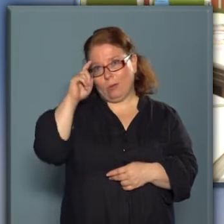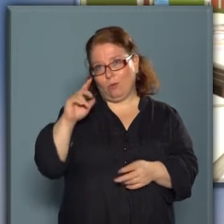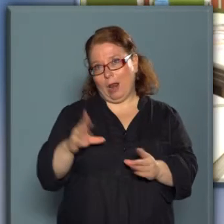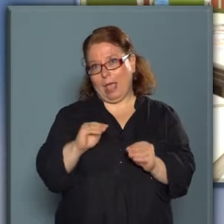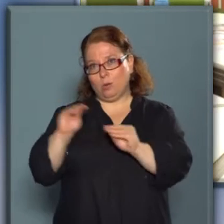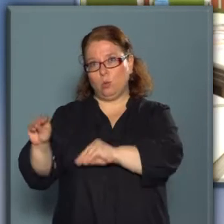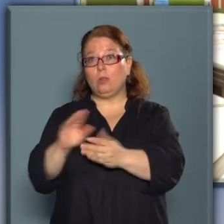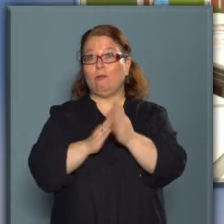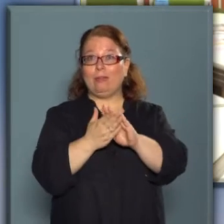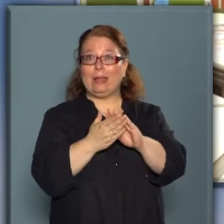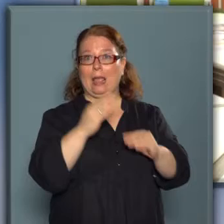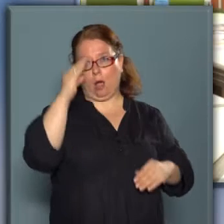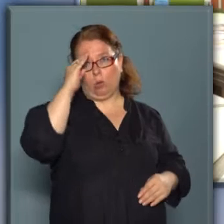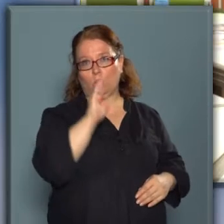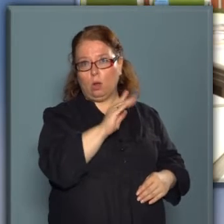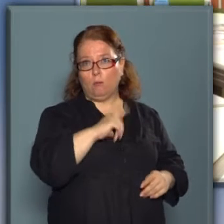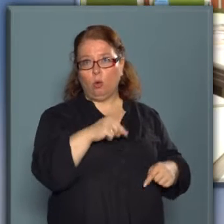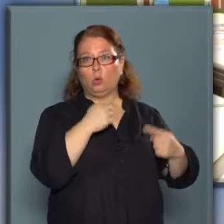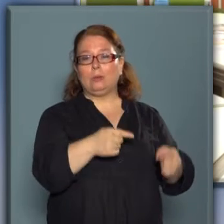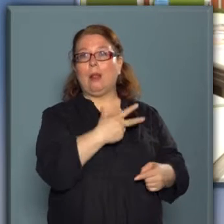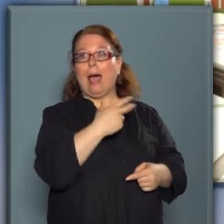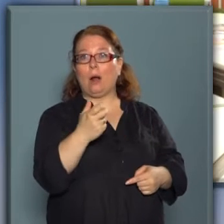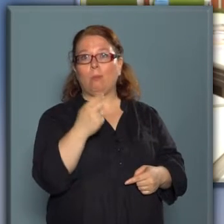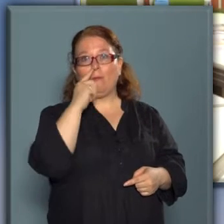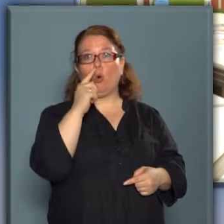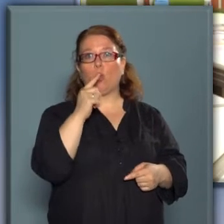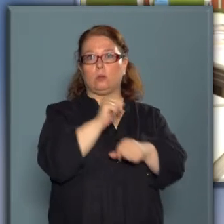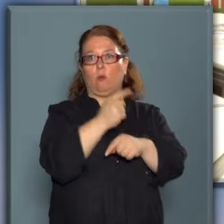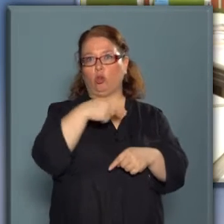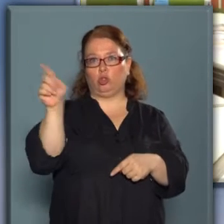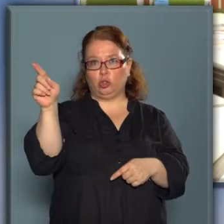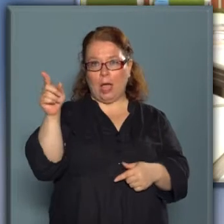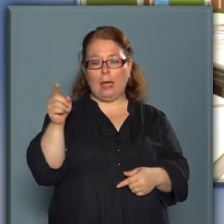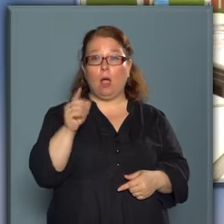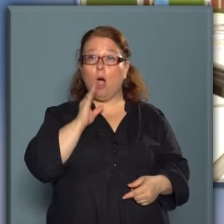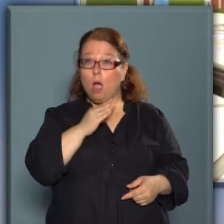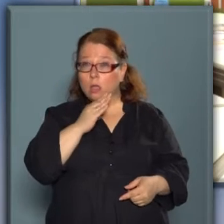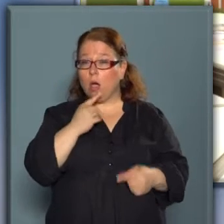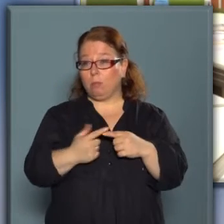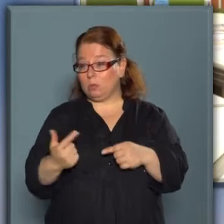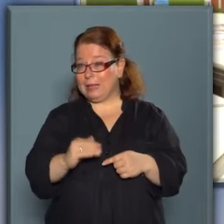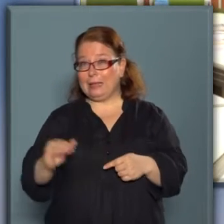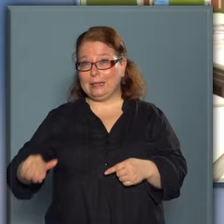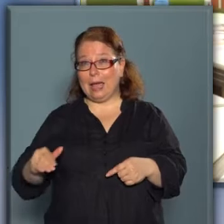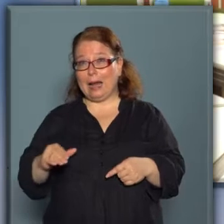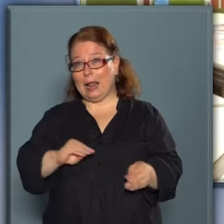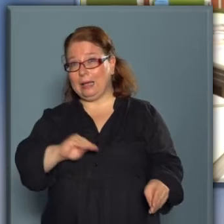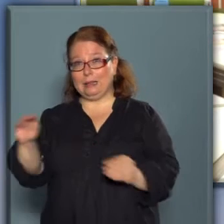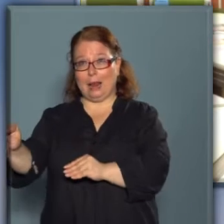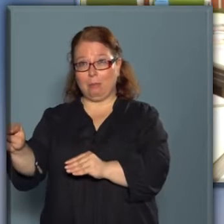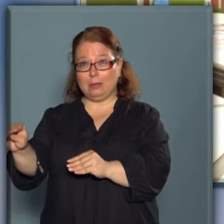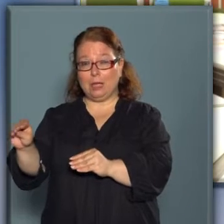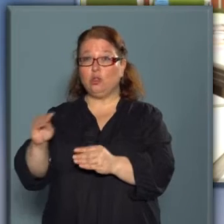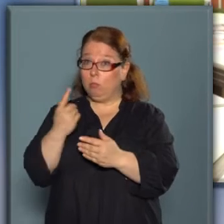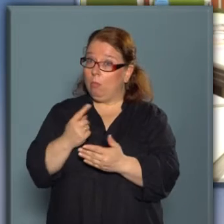a férje katona volt, és utána 3 év orosz fogság, tehát egy anyát kitelepítettek a két fiával, és